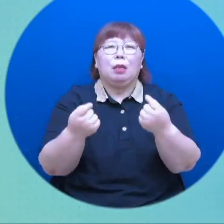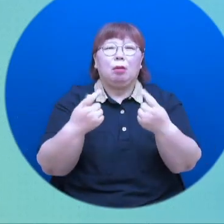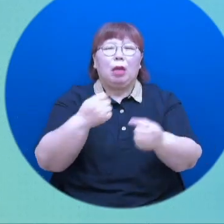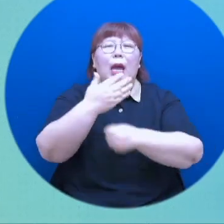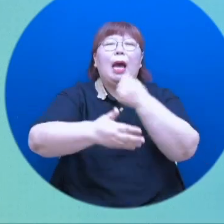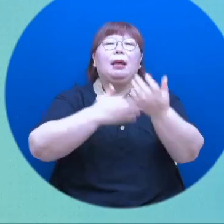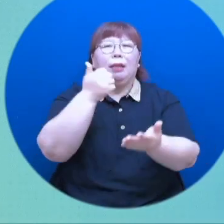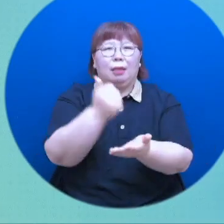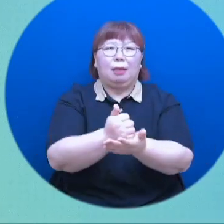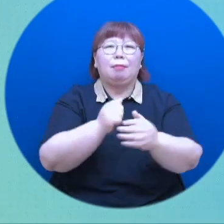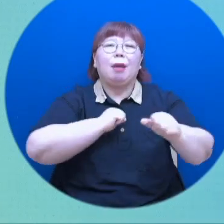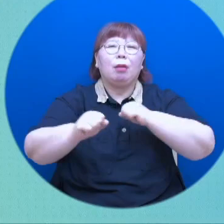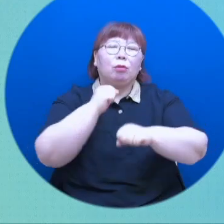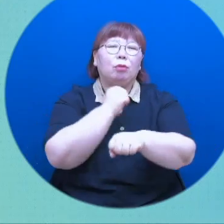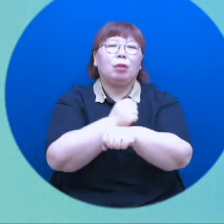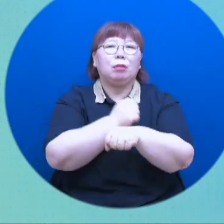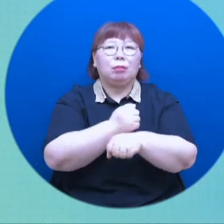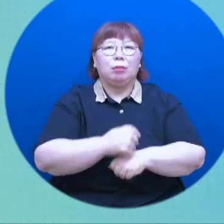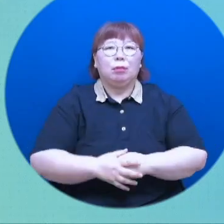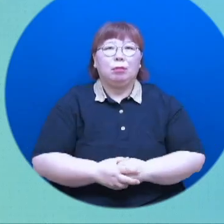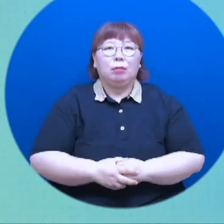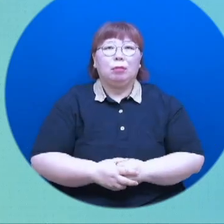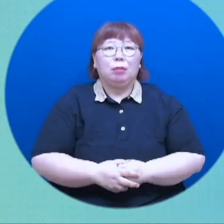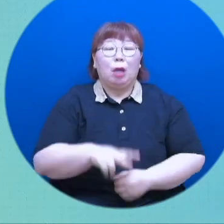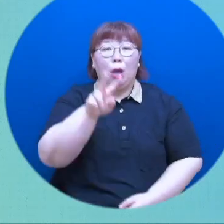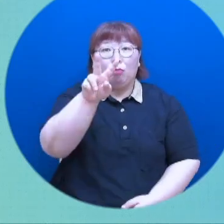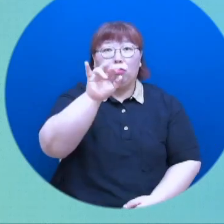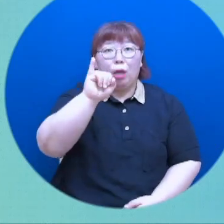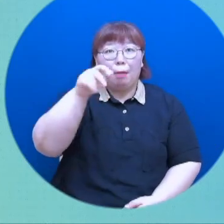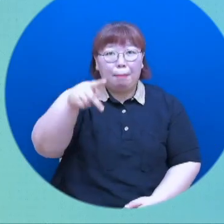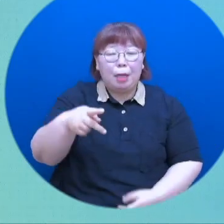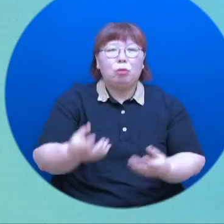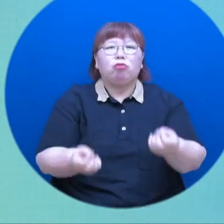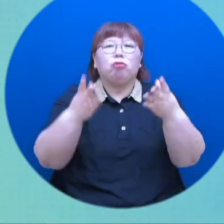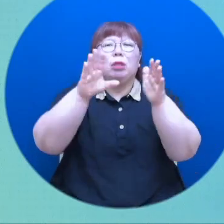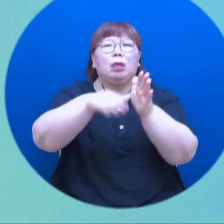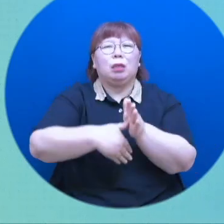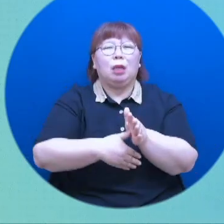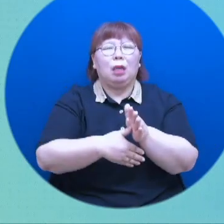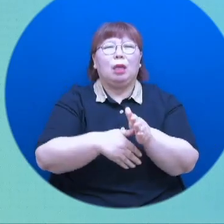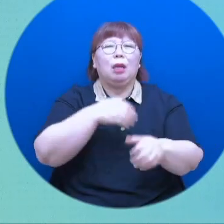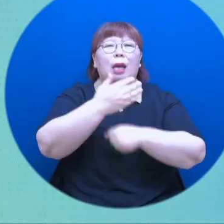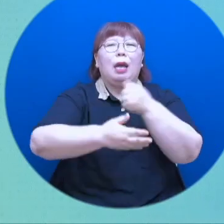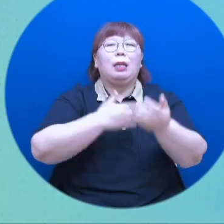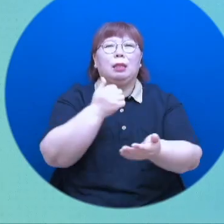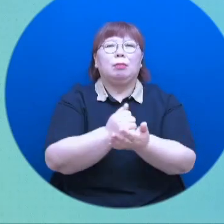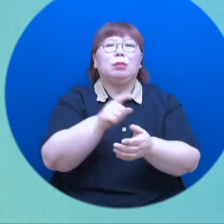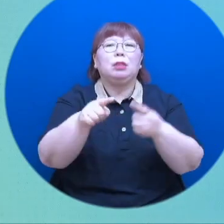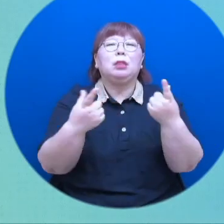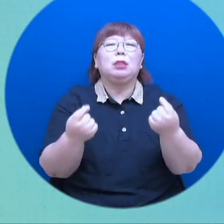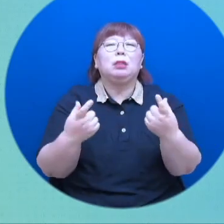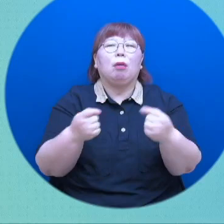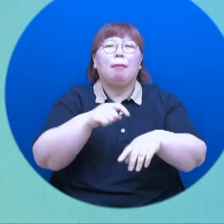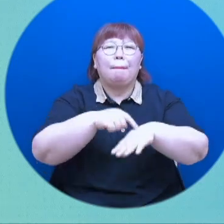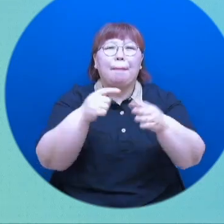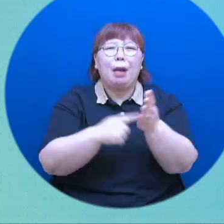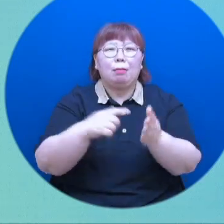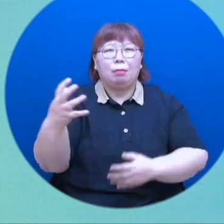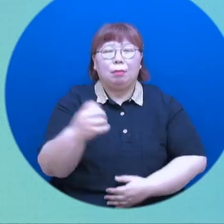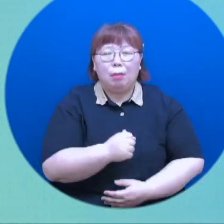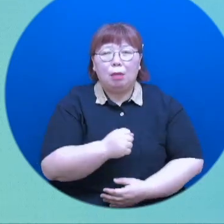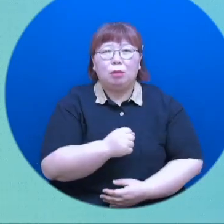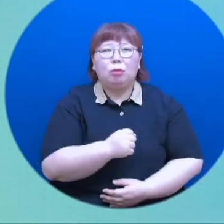말씀하고 있잖아요. 여러분, VIP 축제할 때 하나님은 이런 마음으로